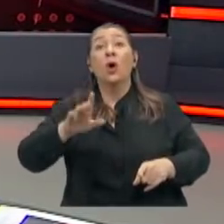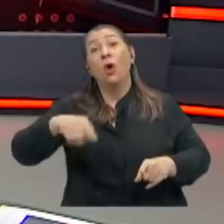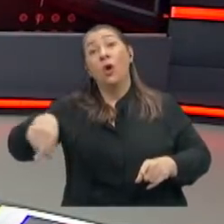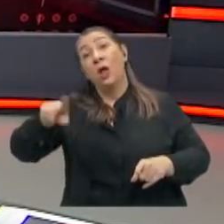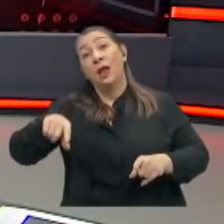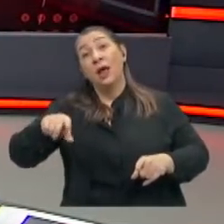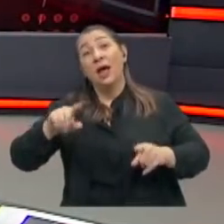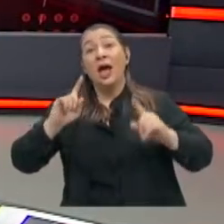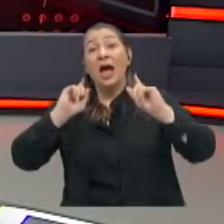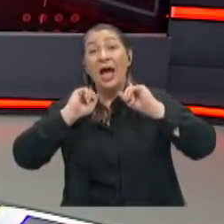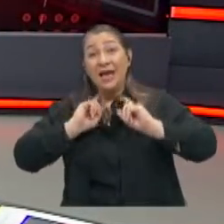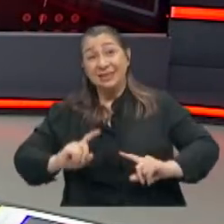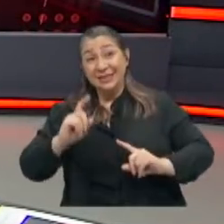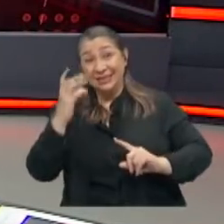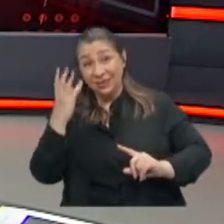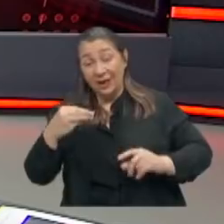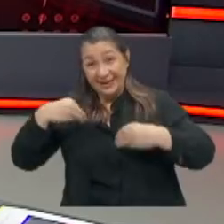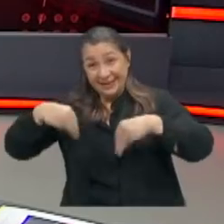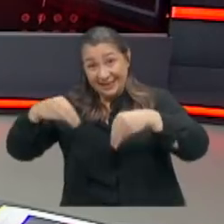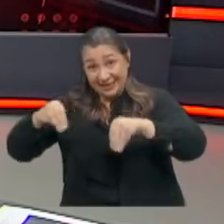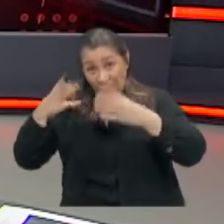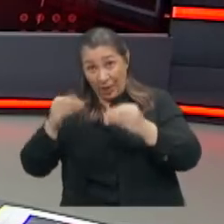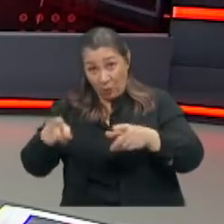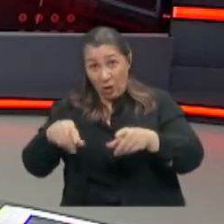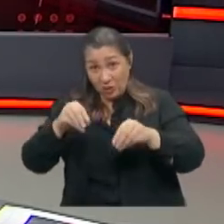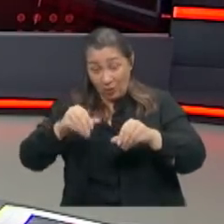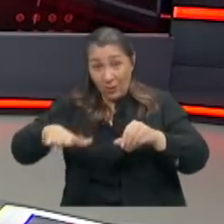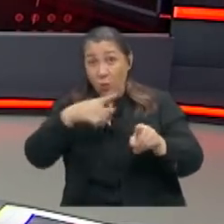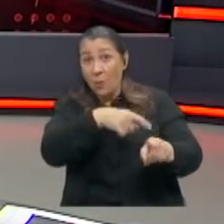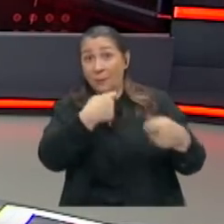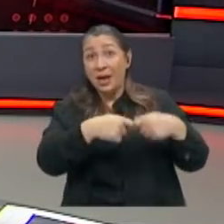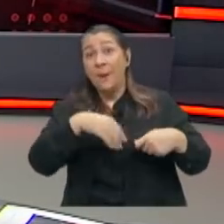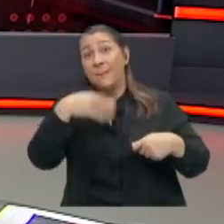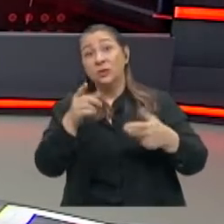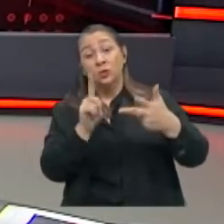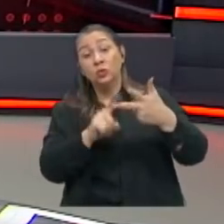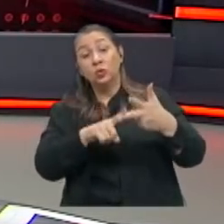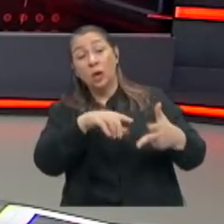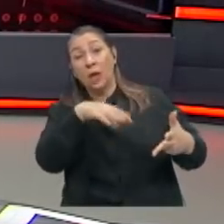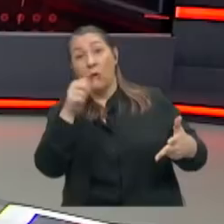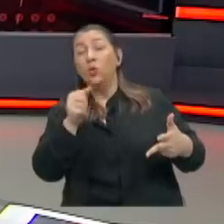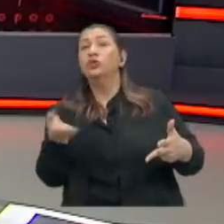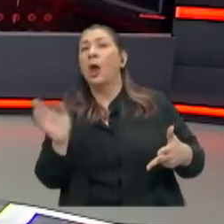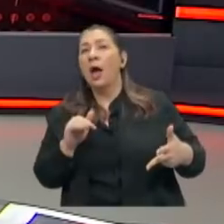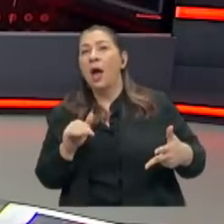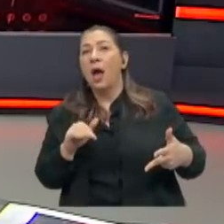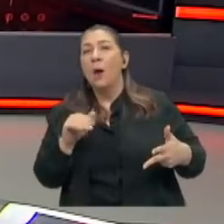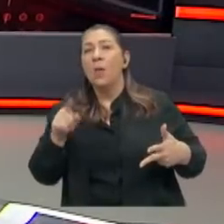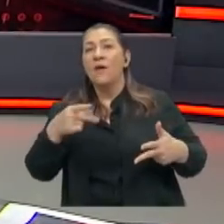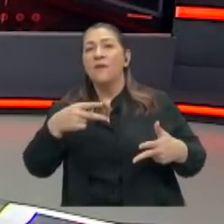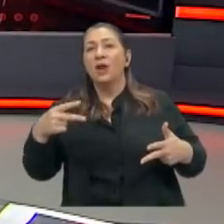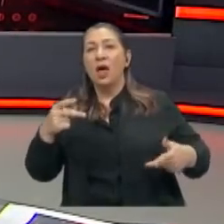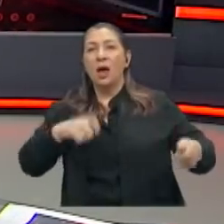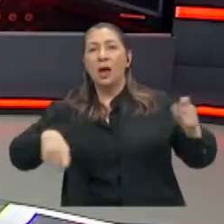Oraları hacizli satışa çıkarılan bu arazileri bu bankadan başka üçüncü kişiler alıyor. Sonra buralara villa